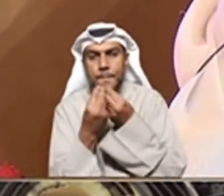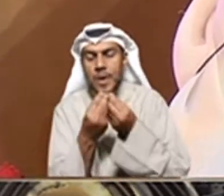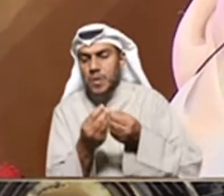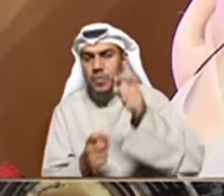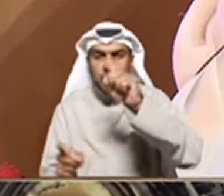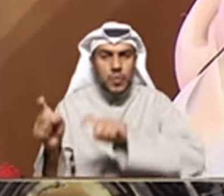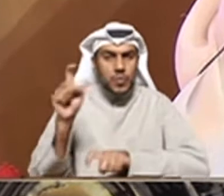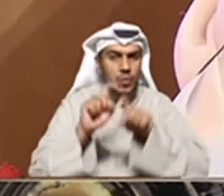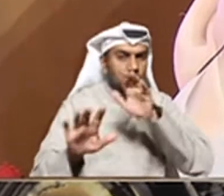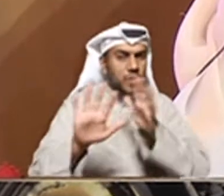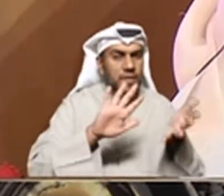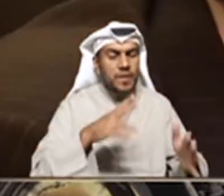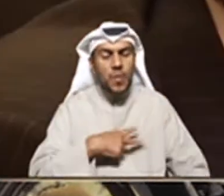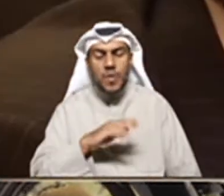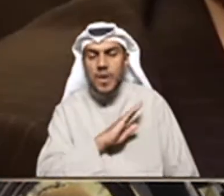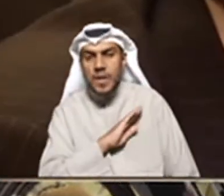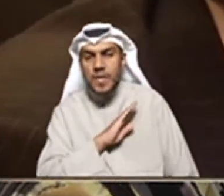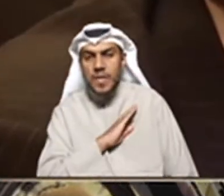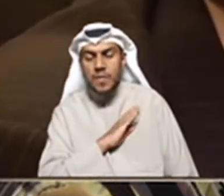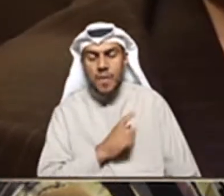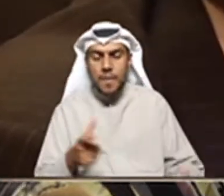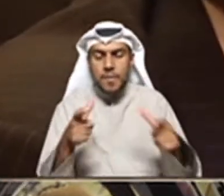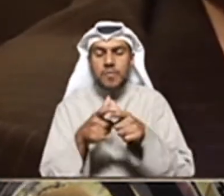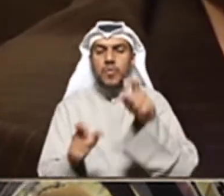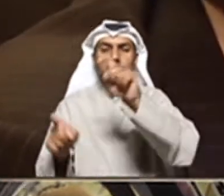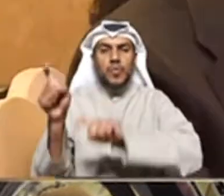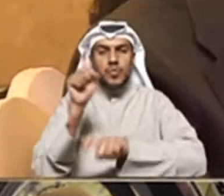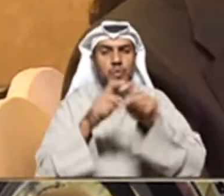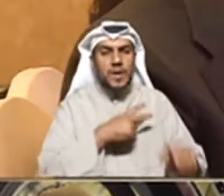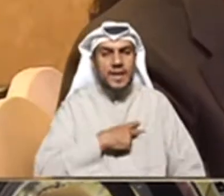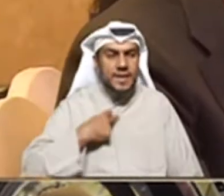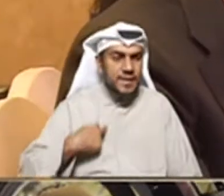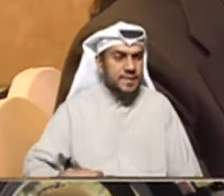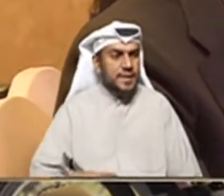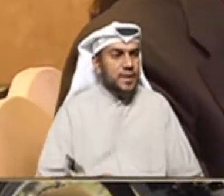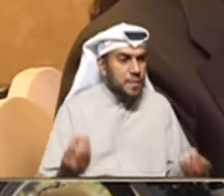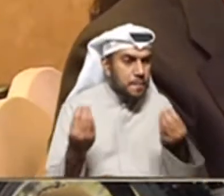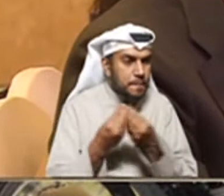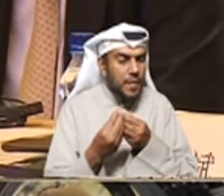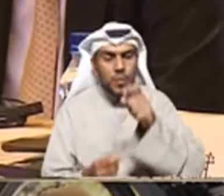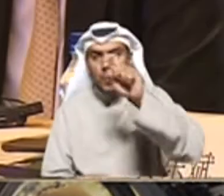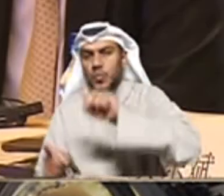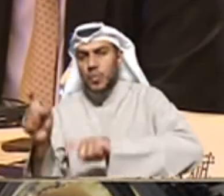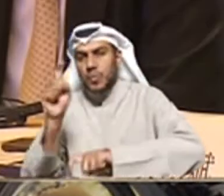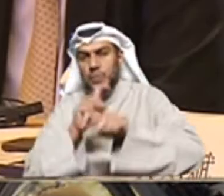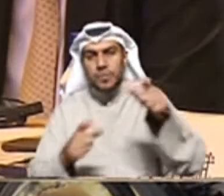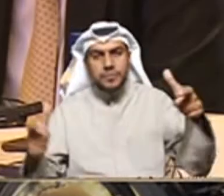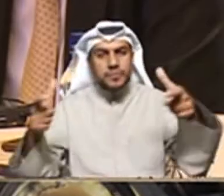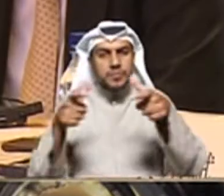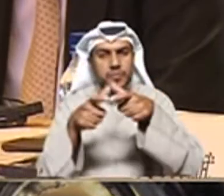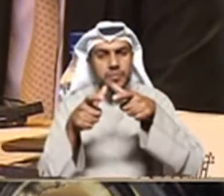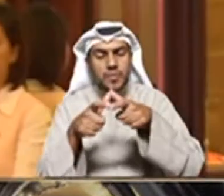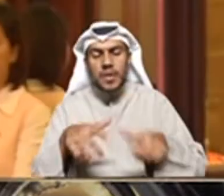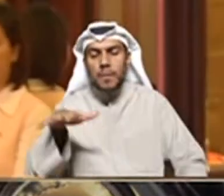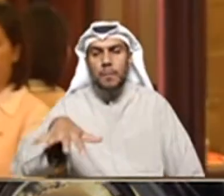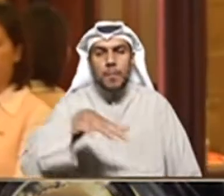الوزراء وزير الدفاع الشيخ ناصر صباح الأحمد الجابر الصباح حفظه الله. استقطب المنتدى ما يزيد عن 80 من